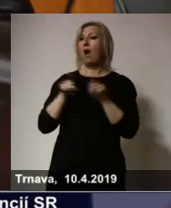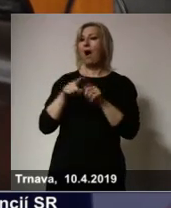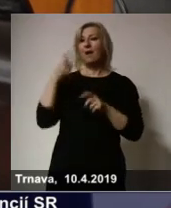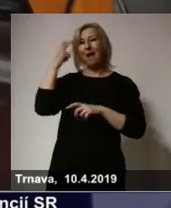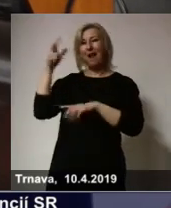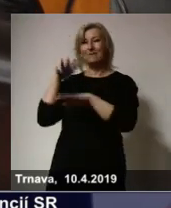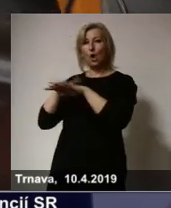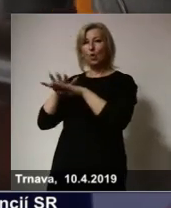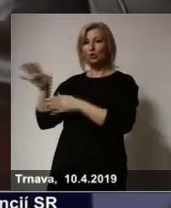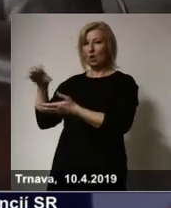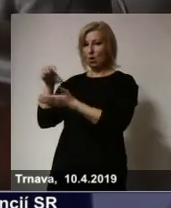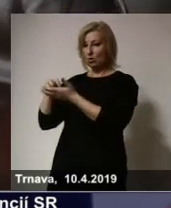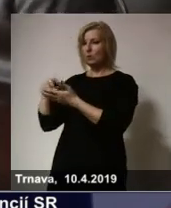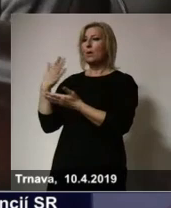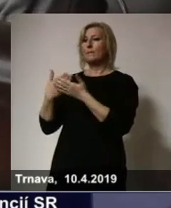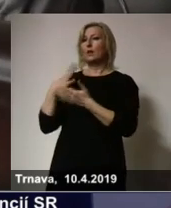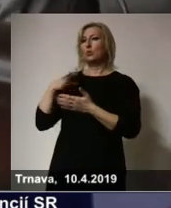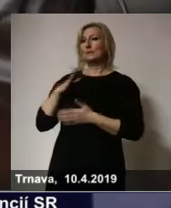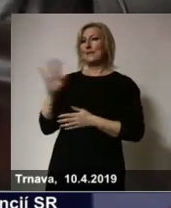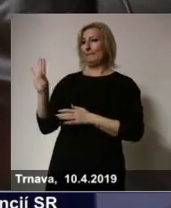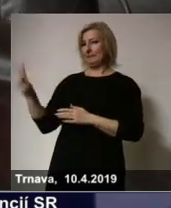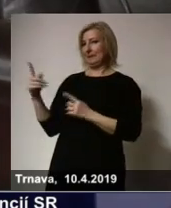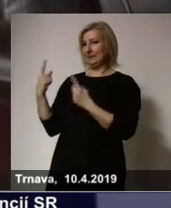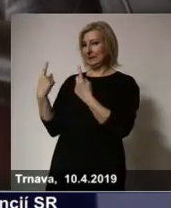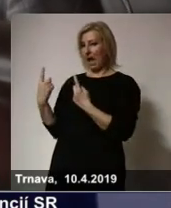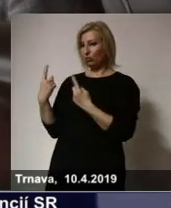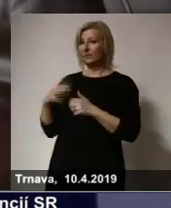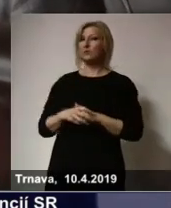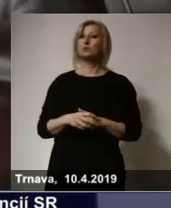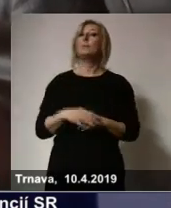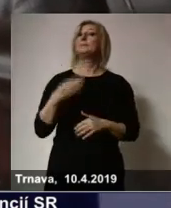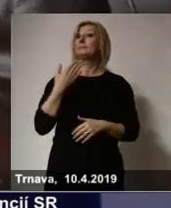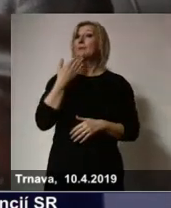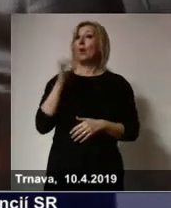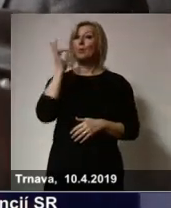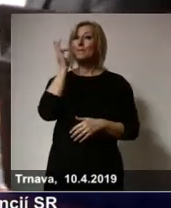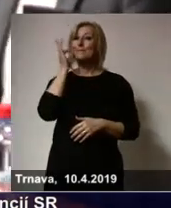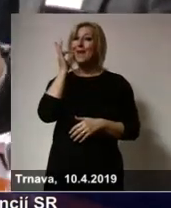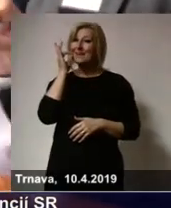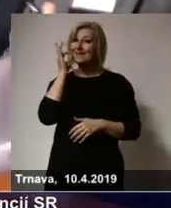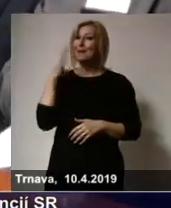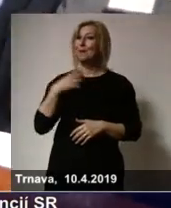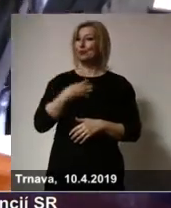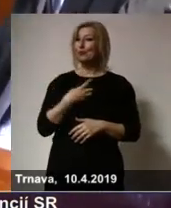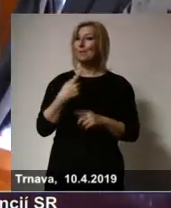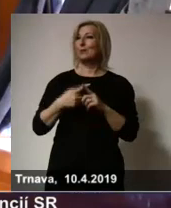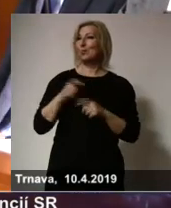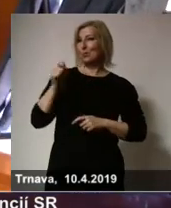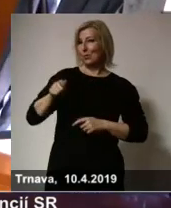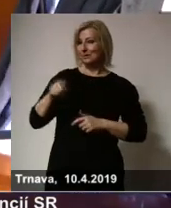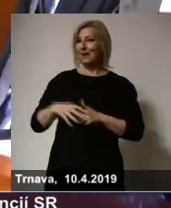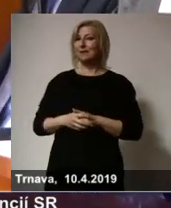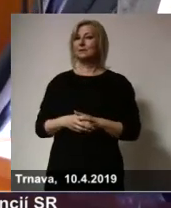stručné stanovisko. Ďakujem pekne, vážený pán župan, pani poslankyne, páni poslanci. Moje stanovisko vychádza ešte z